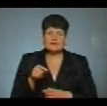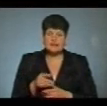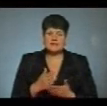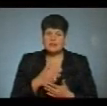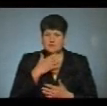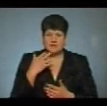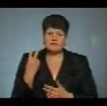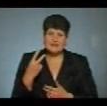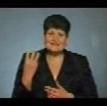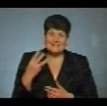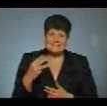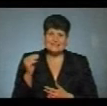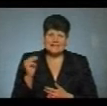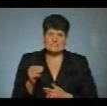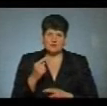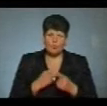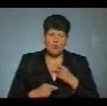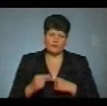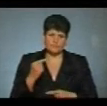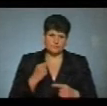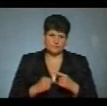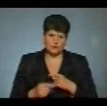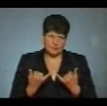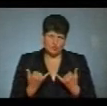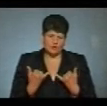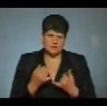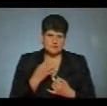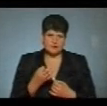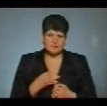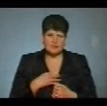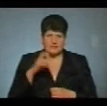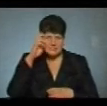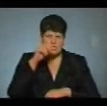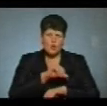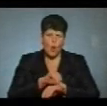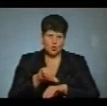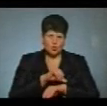Це 20-30 тисяч. Нам буквально сьогодні передали з Держкордону